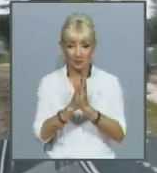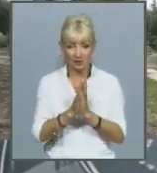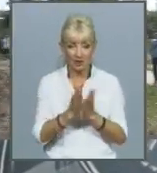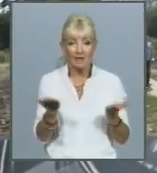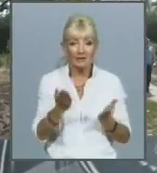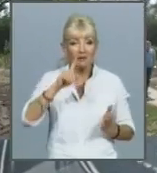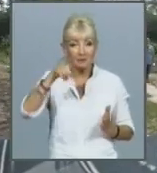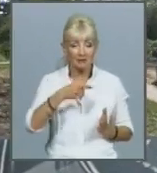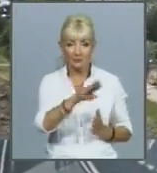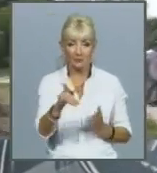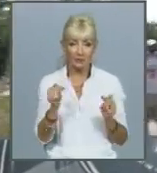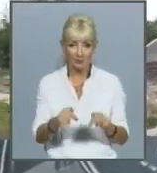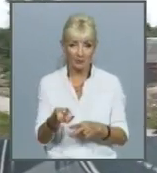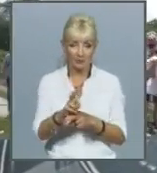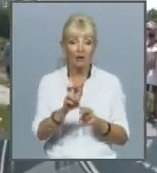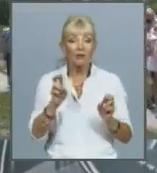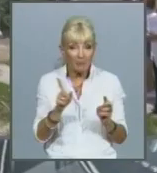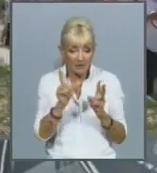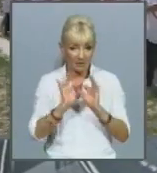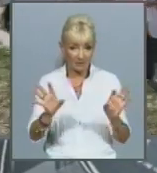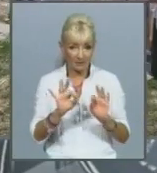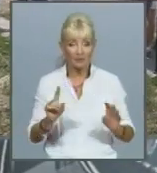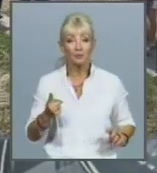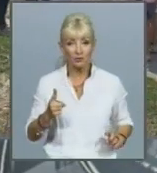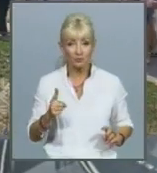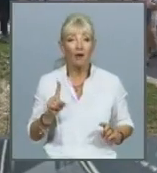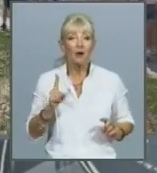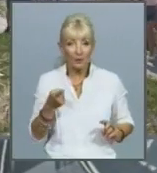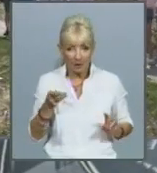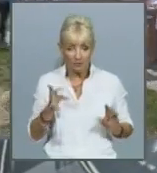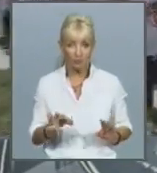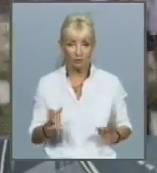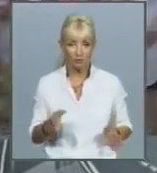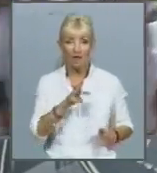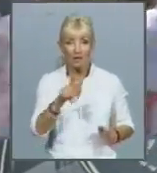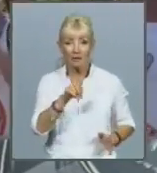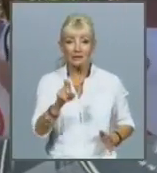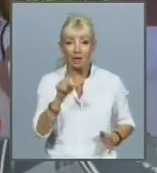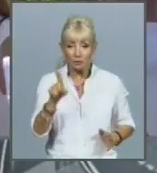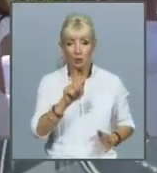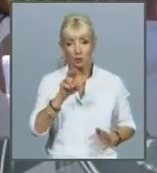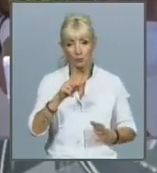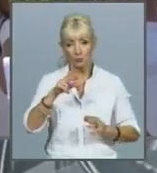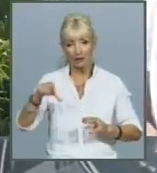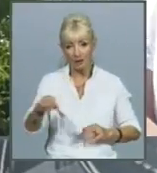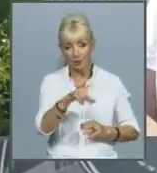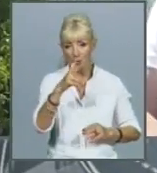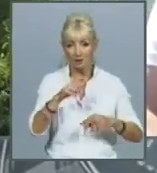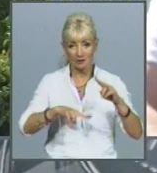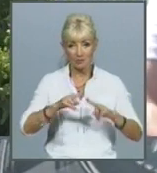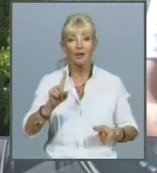допомогами ви сюди вийшли? Без коментарів. Чому? Ну, тому що. Без коментарів. Ми за те, щоб не строїлася дорога здесь. Чому?